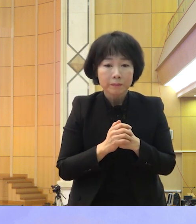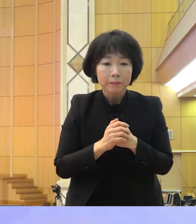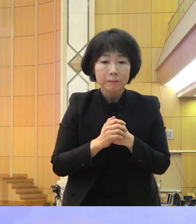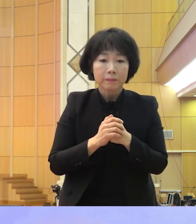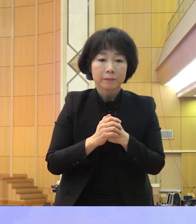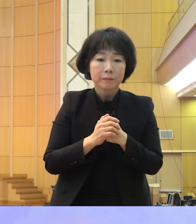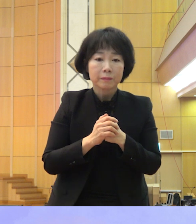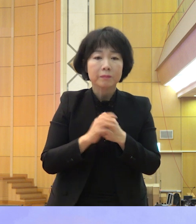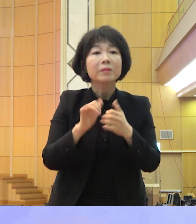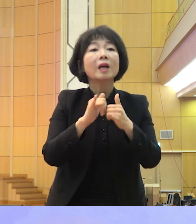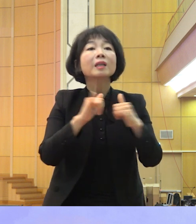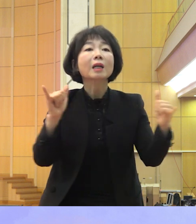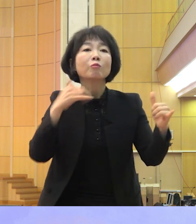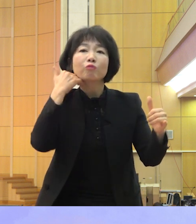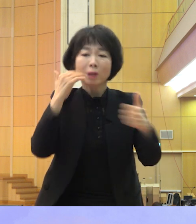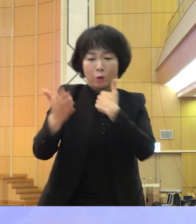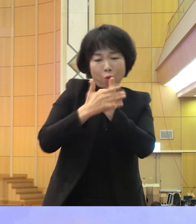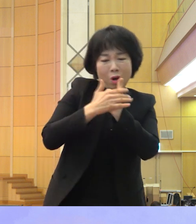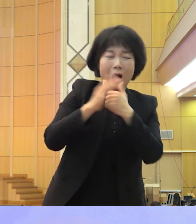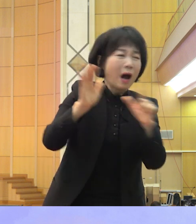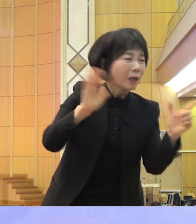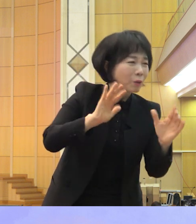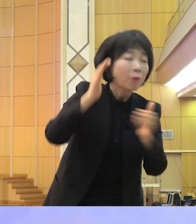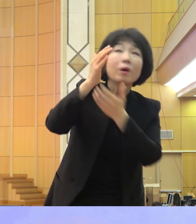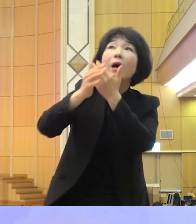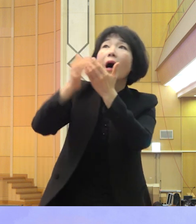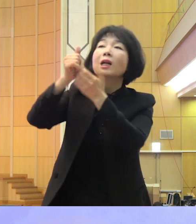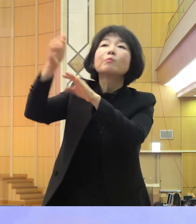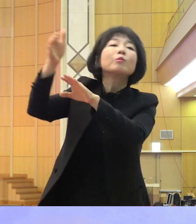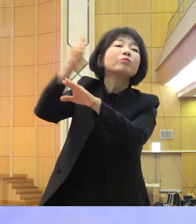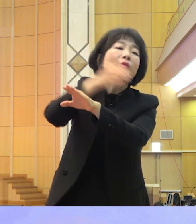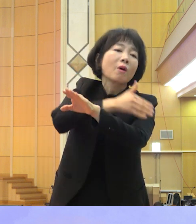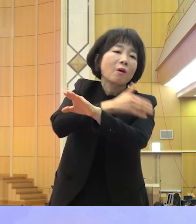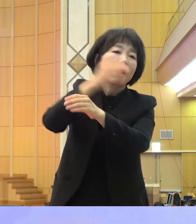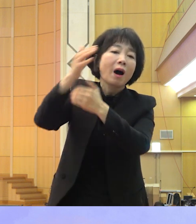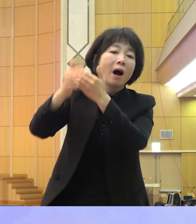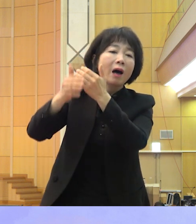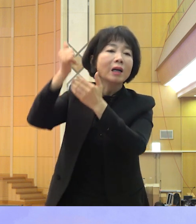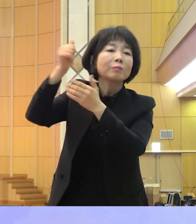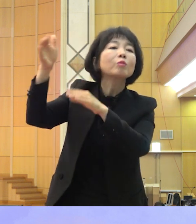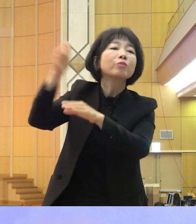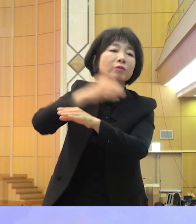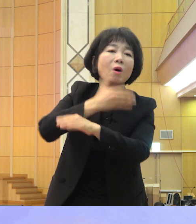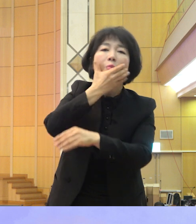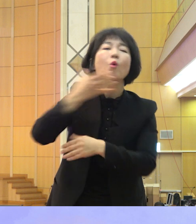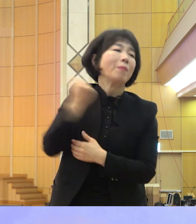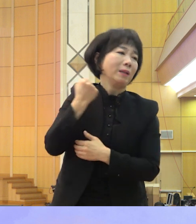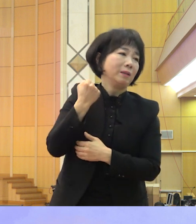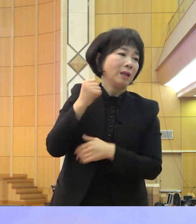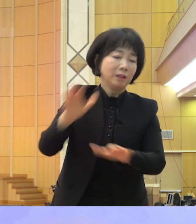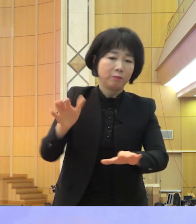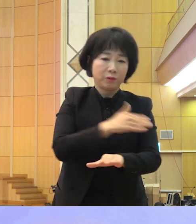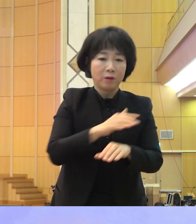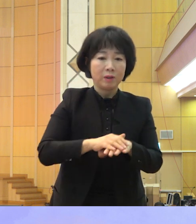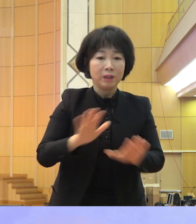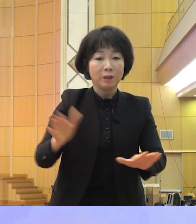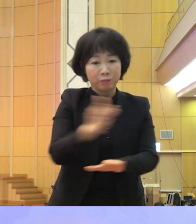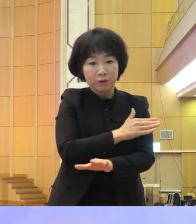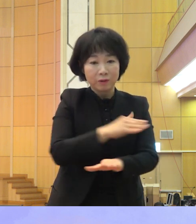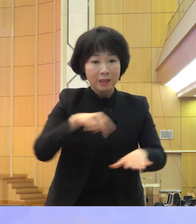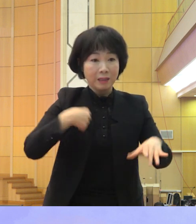누구를 통해서 내가 마음에 할례 받아서 복 있는 사람이 된 게 아니라 하나님이 그렇게 해줬으니까 이제는